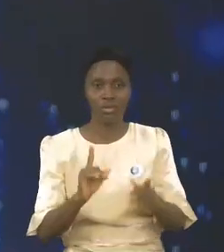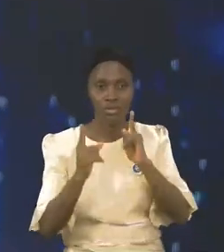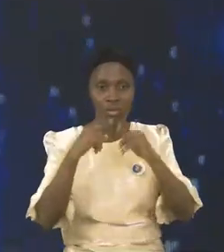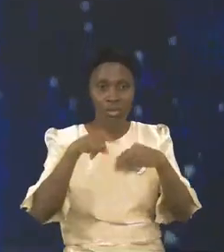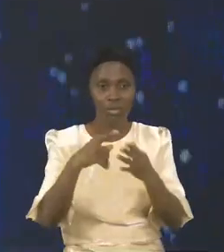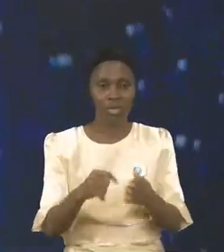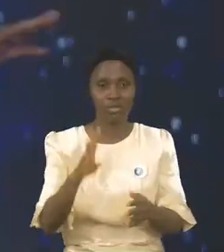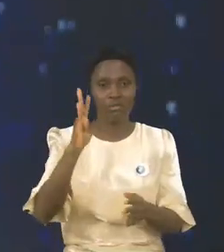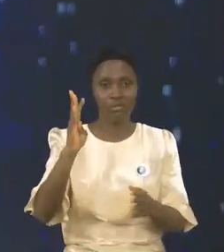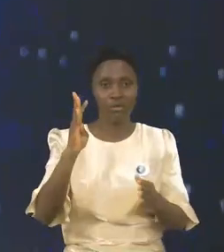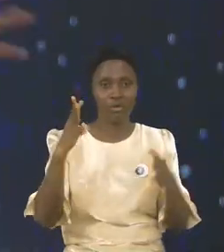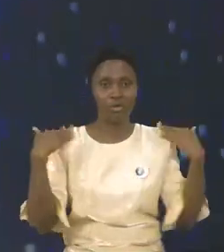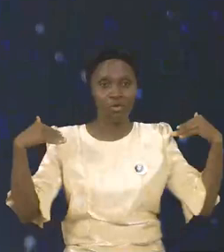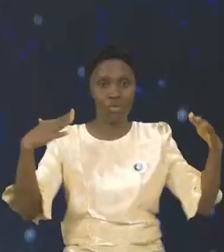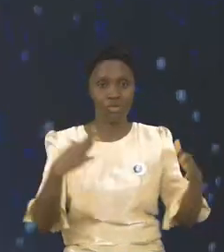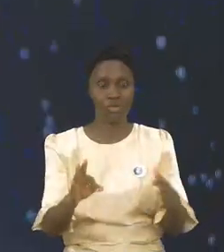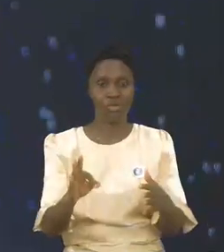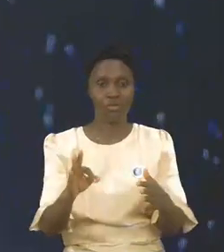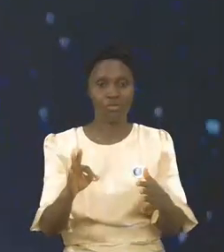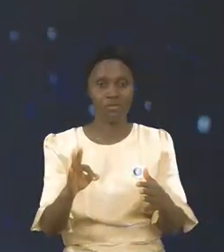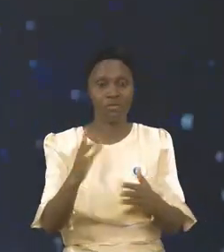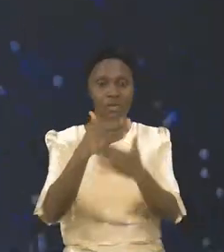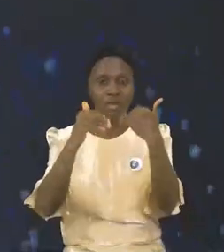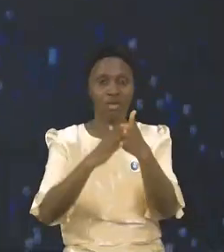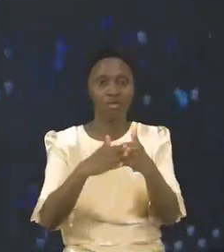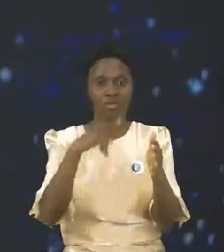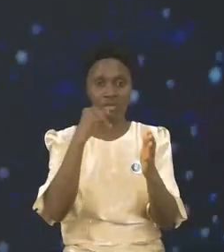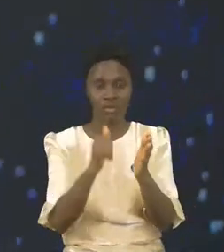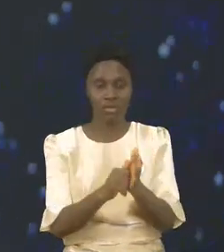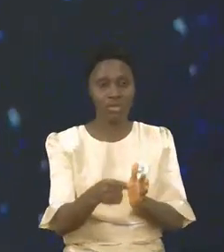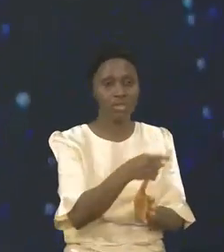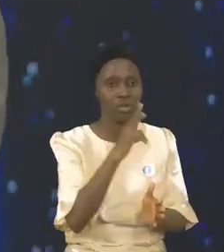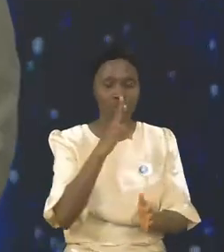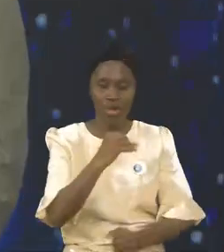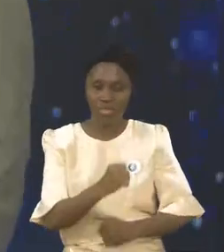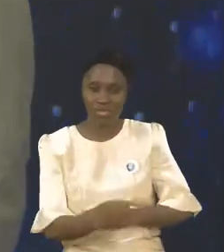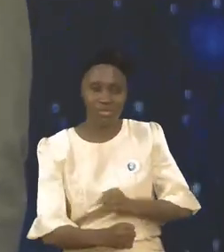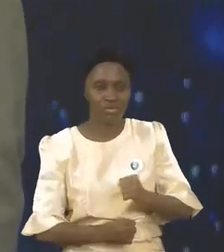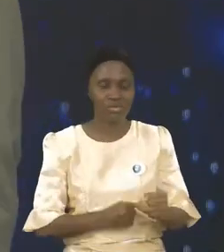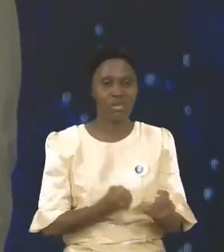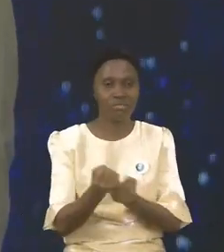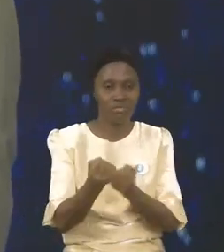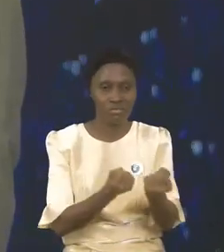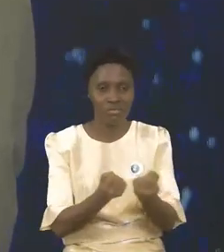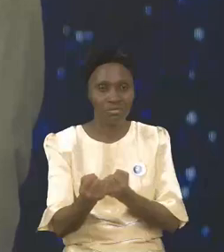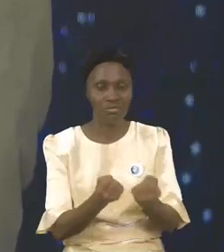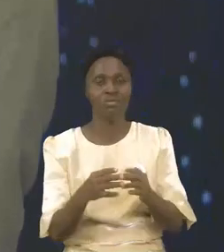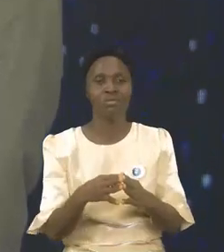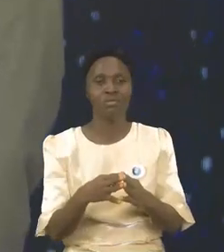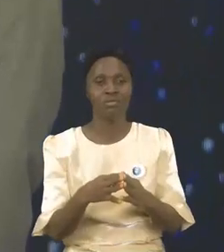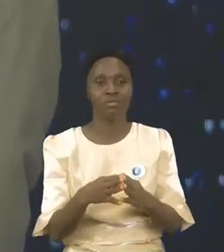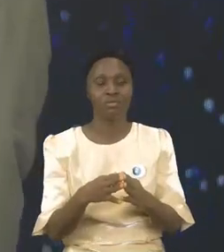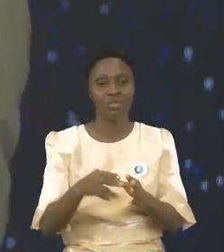sur la grande mer. » Lorsqu'il parle des 4 vents des cieux et qu'ils ont